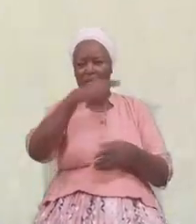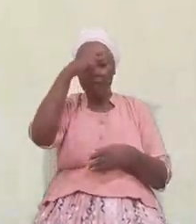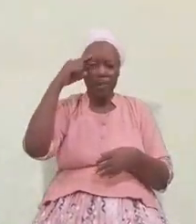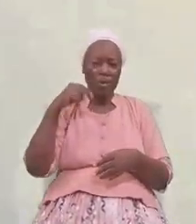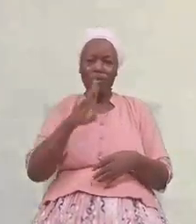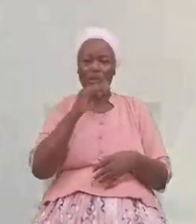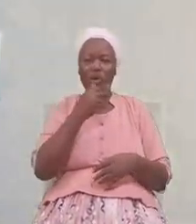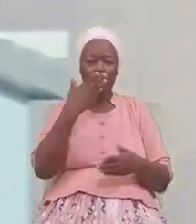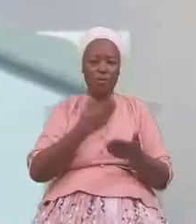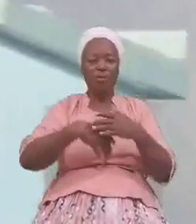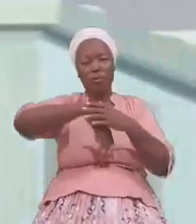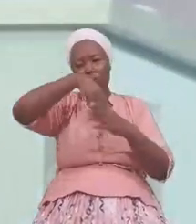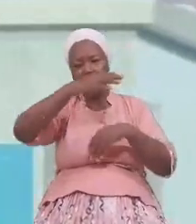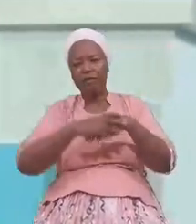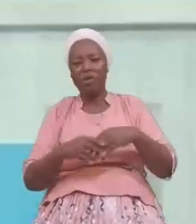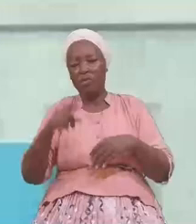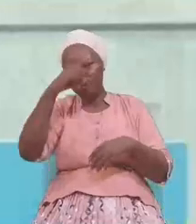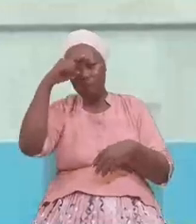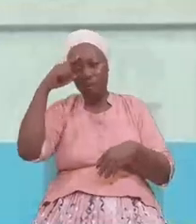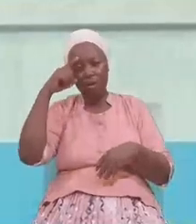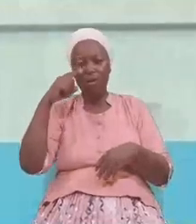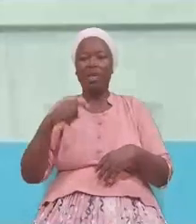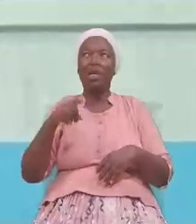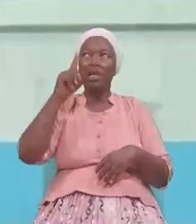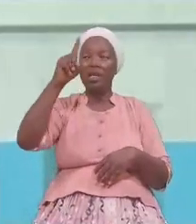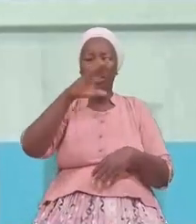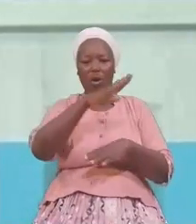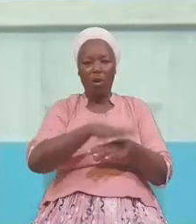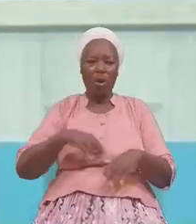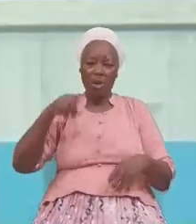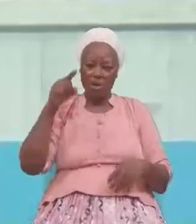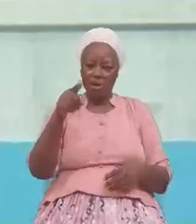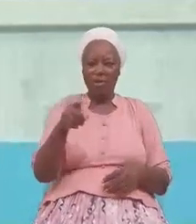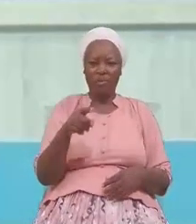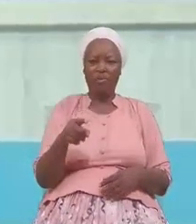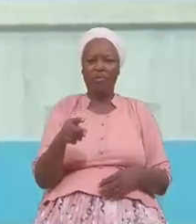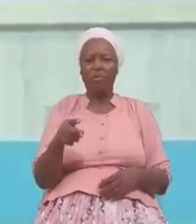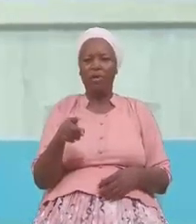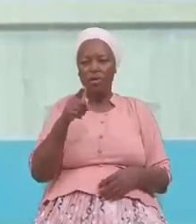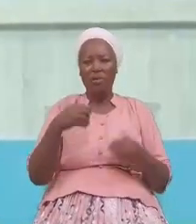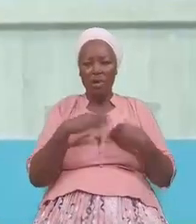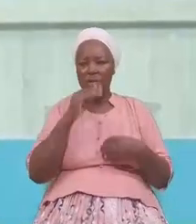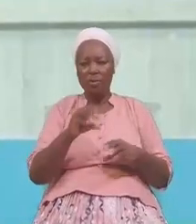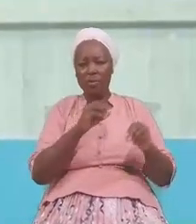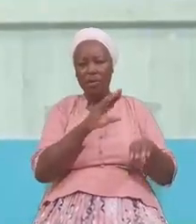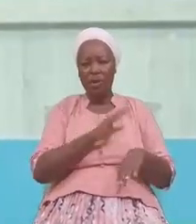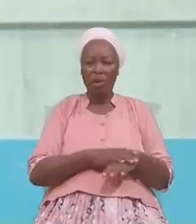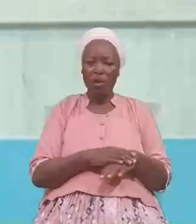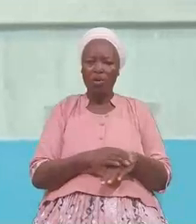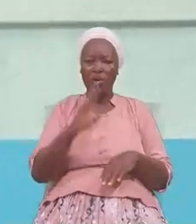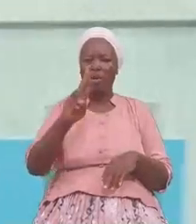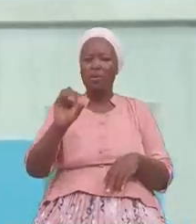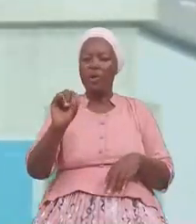courage, il t'appelle. Tu avais peut-être des choses que tu portais